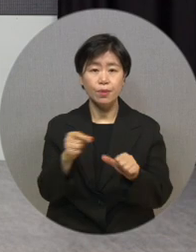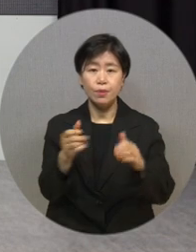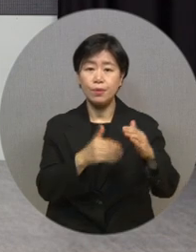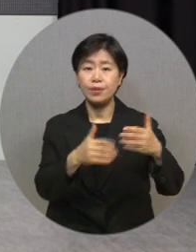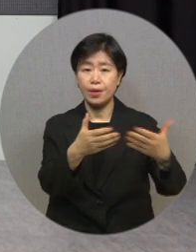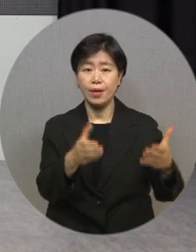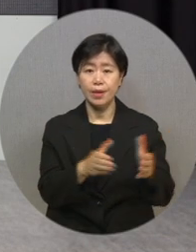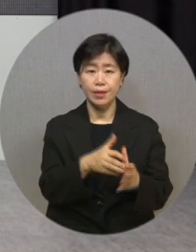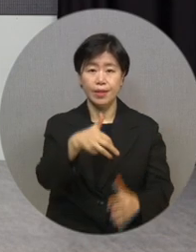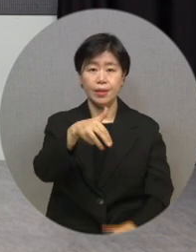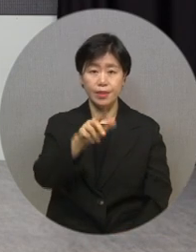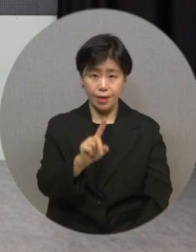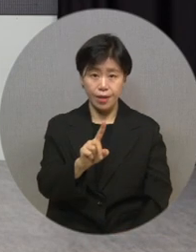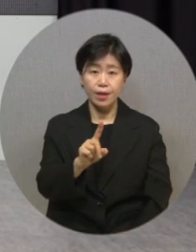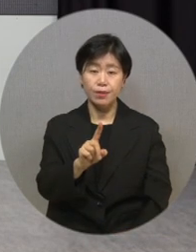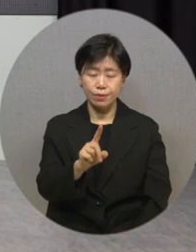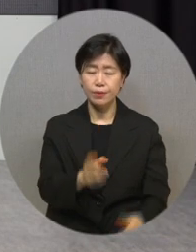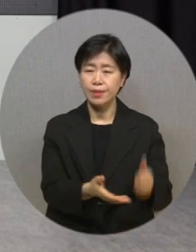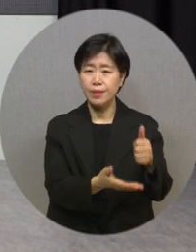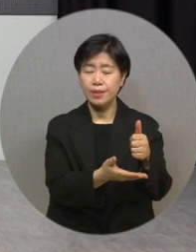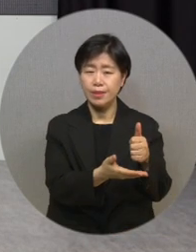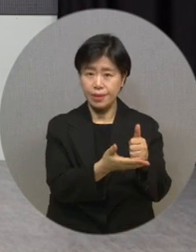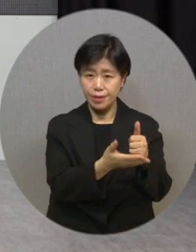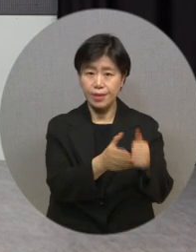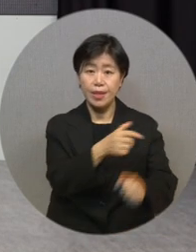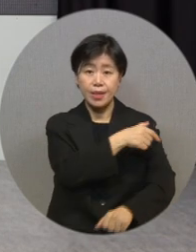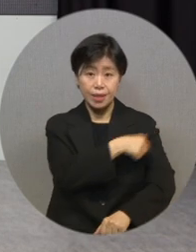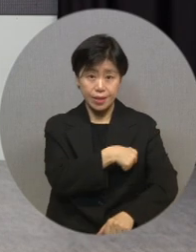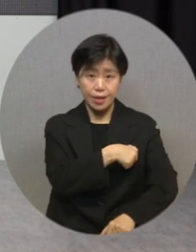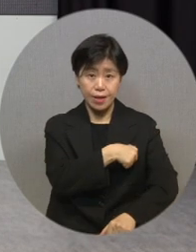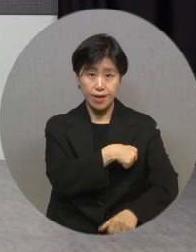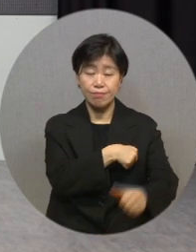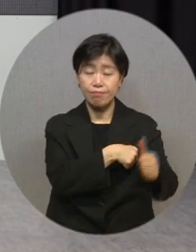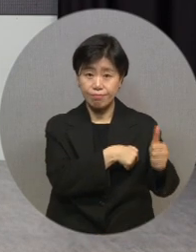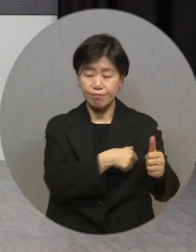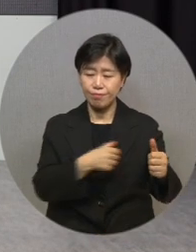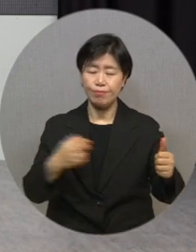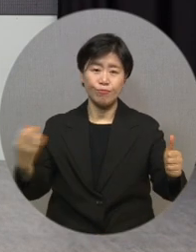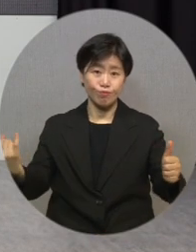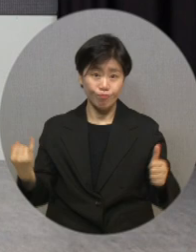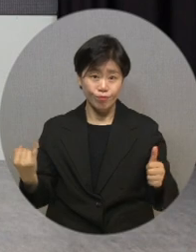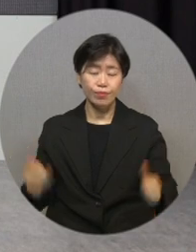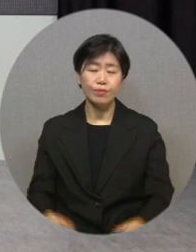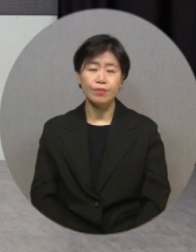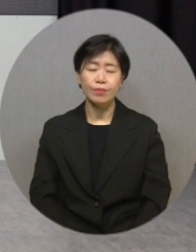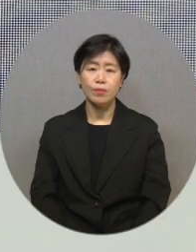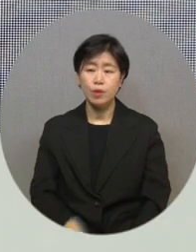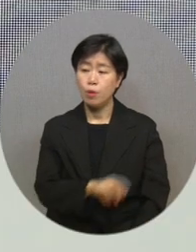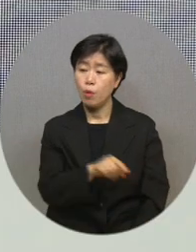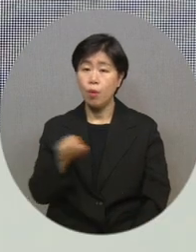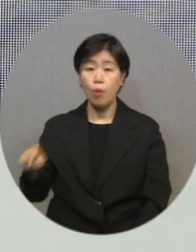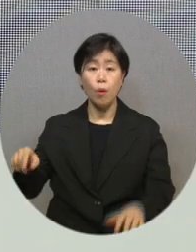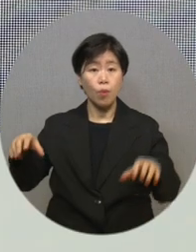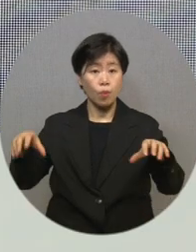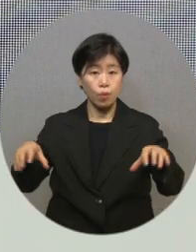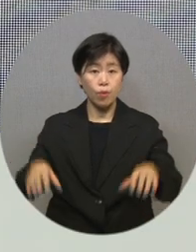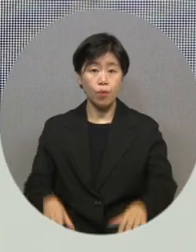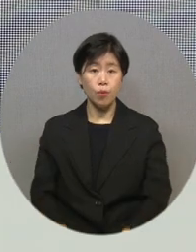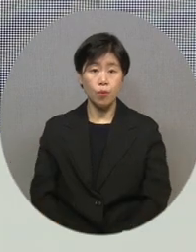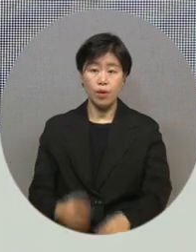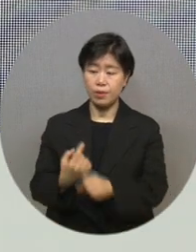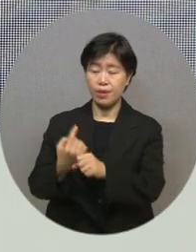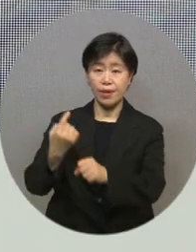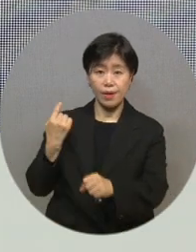고영 공단 사정훈 고영 촉진 이사를 모시고 두 기관이 지난 한해